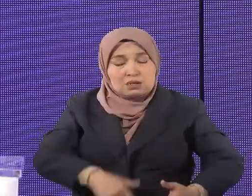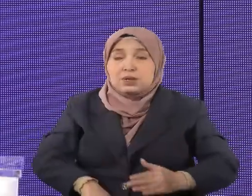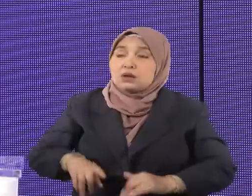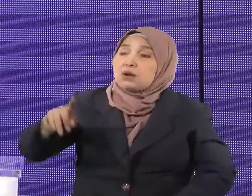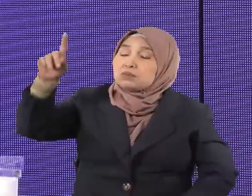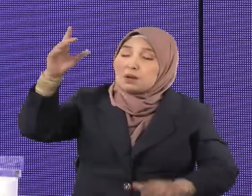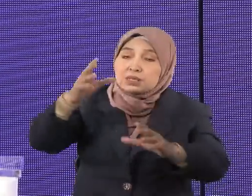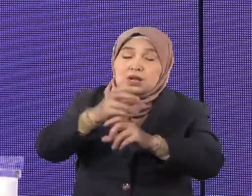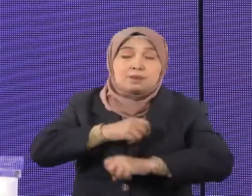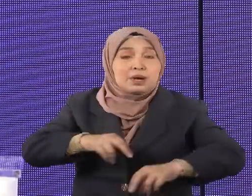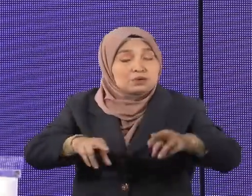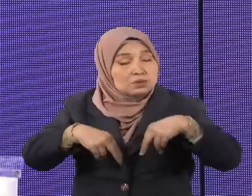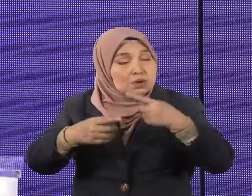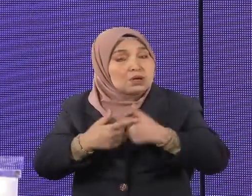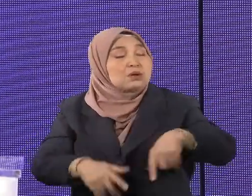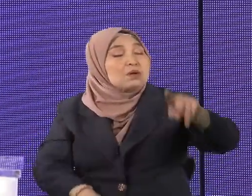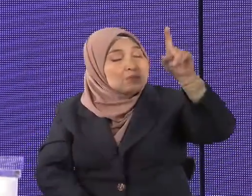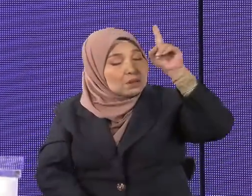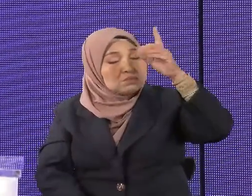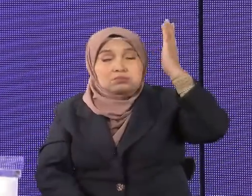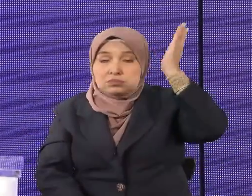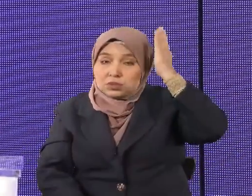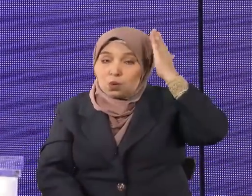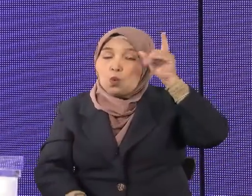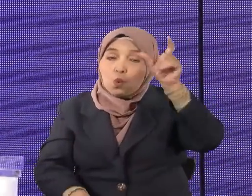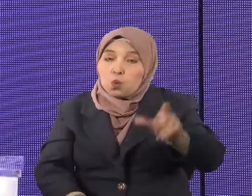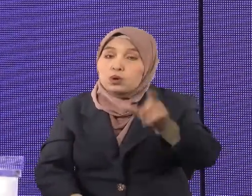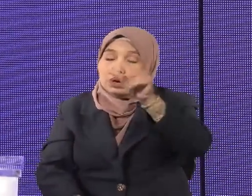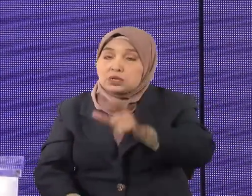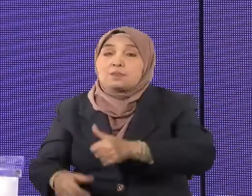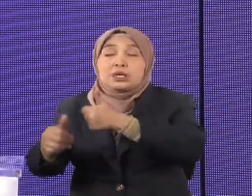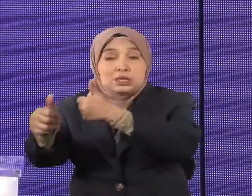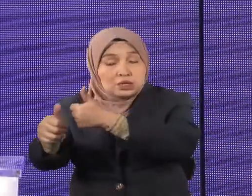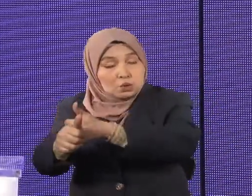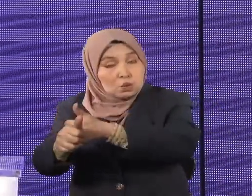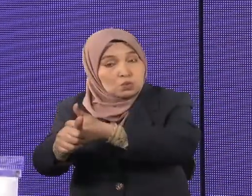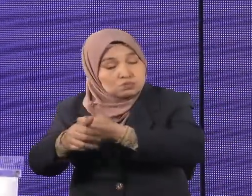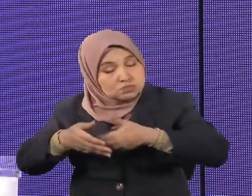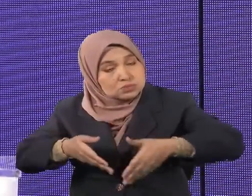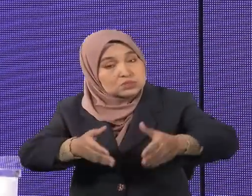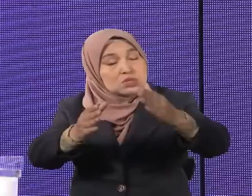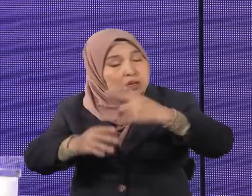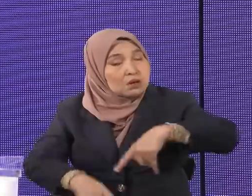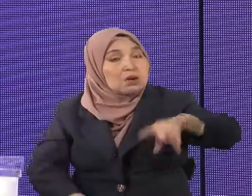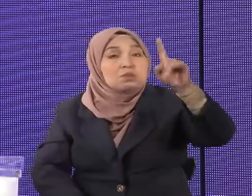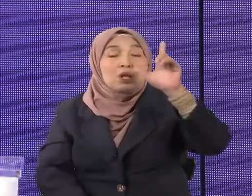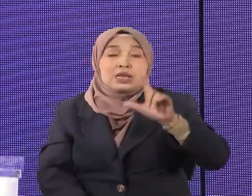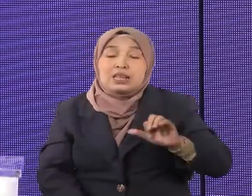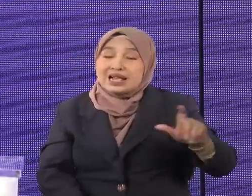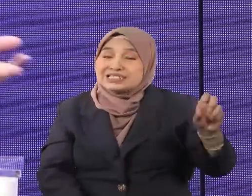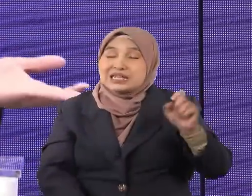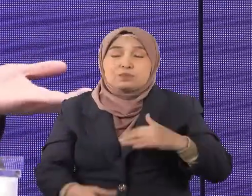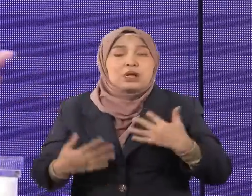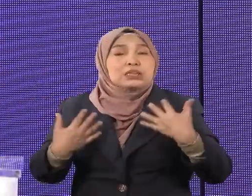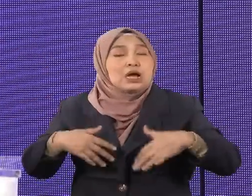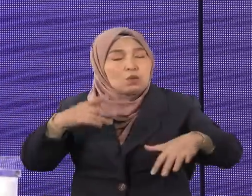mendapatkan redha daripada Allah SWT. Allah tahu. Allah tahu orang ini mengikut sabilillah. Dan bila Allah menggunakan perkataan lilladzina taqaw,